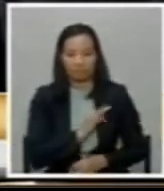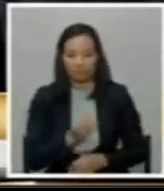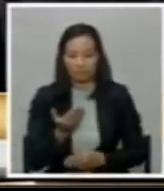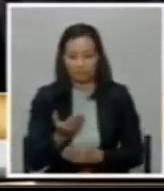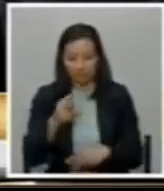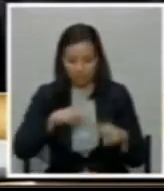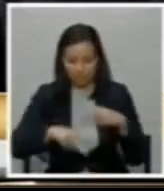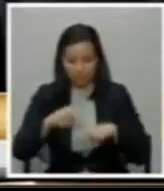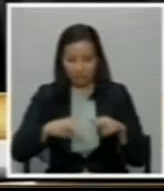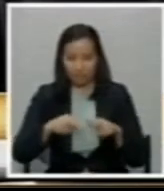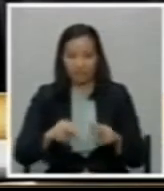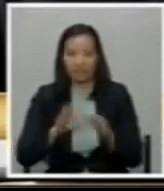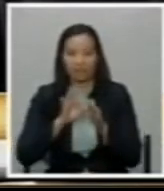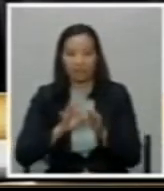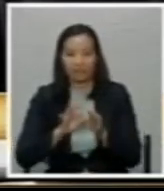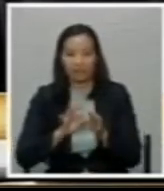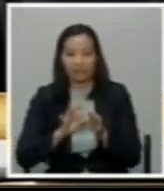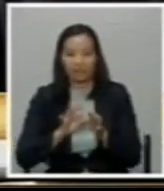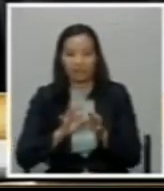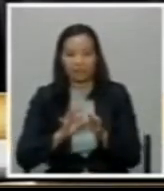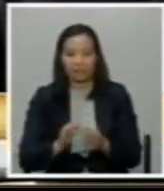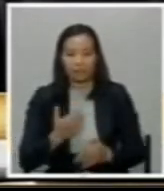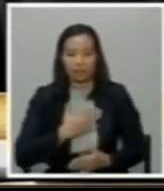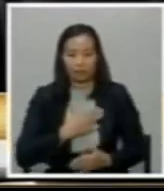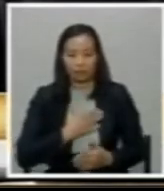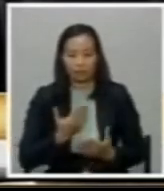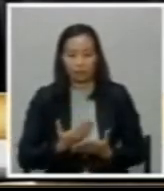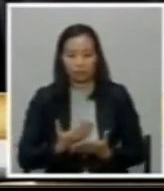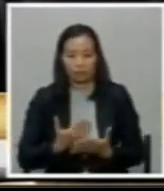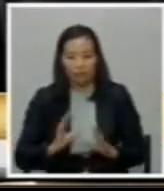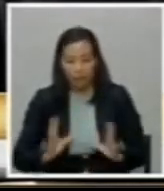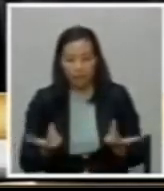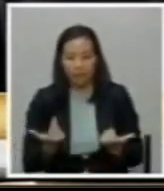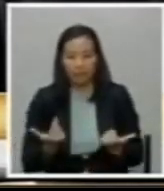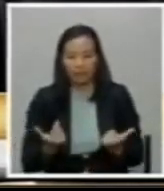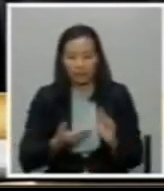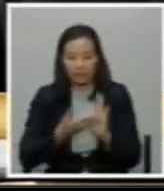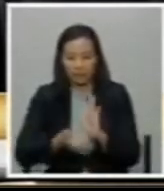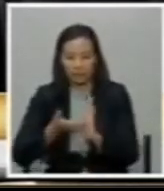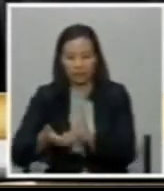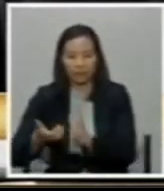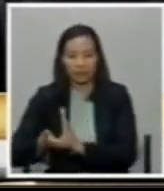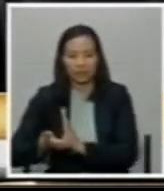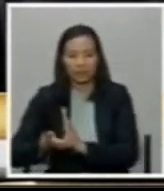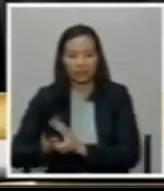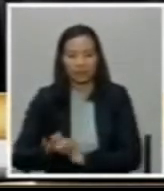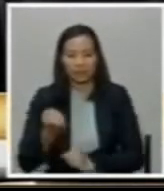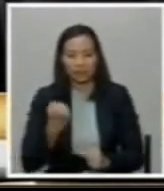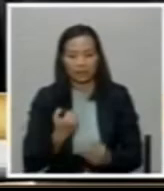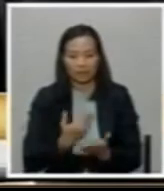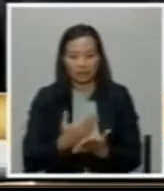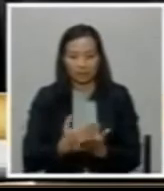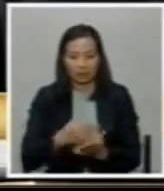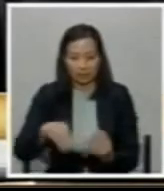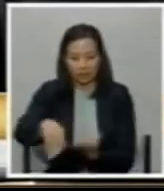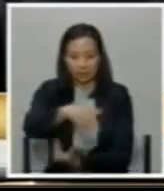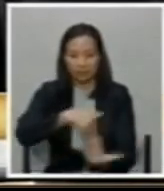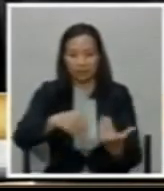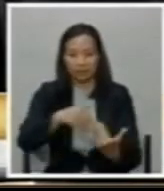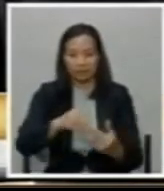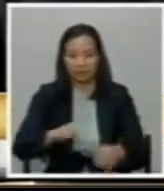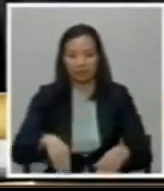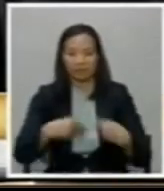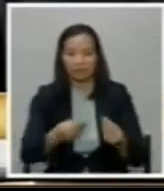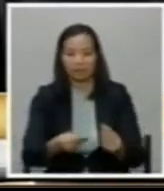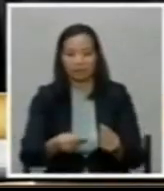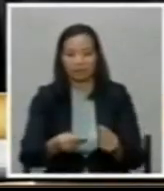ที่ดูเรื่องนี้ผมก็จะเป็นห่วงครับว่าเงินผมจะสูญไหมในอนาคตยิ่งติดลบไปมากๆเนี่ยแล้วผมจะเอาเงินมาคืนจากท่านได้อย่าง